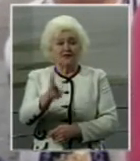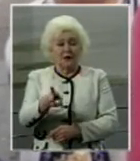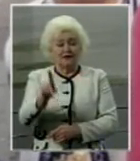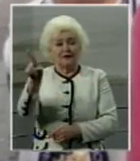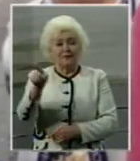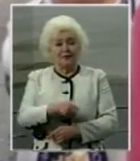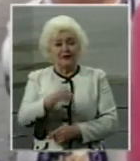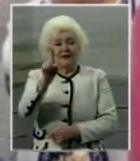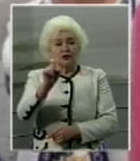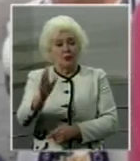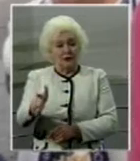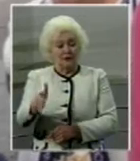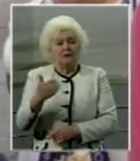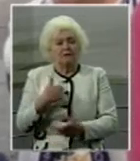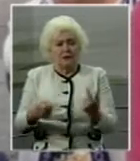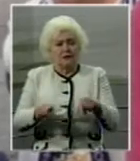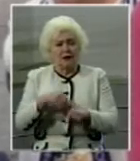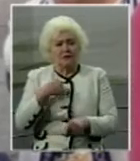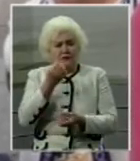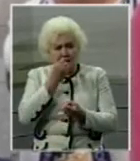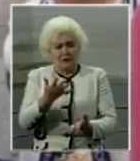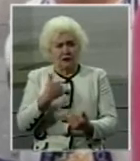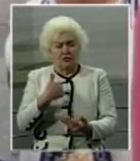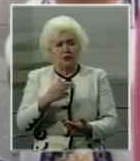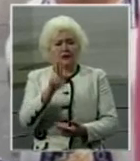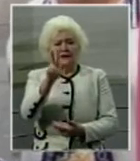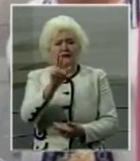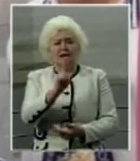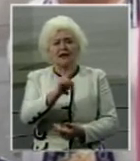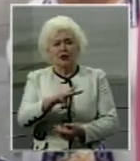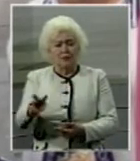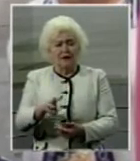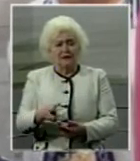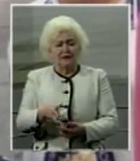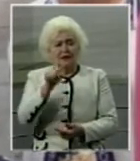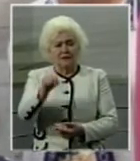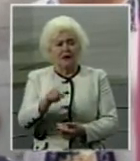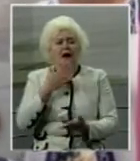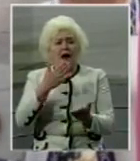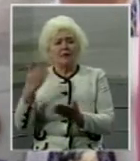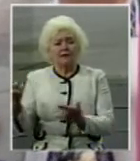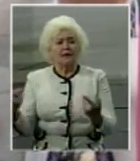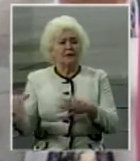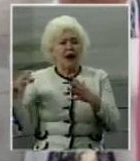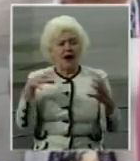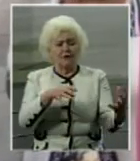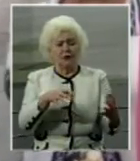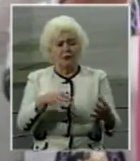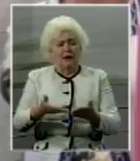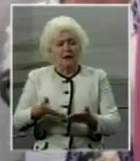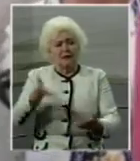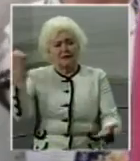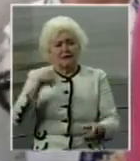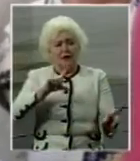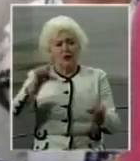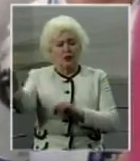150. І як оце мені? Добре було ті 3 кілометри оці з цими. А питаю, а де автобус? Зняли, він